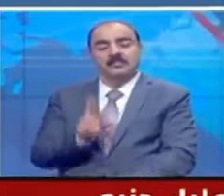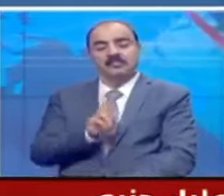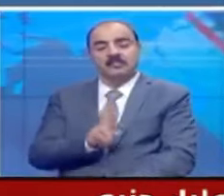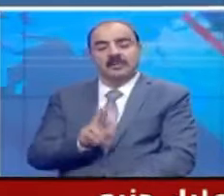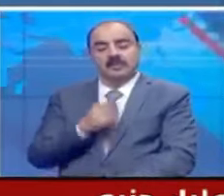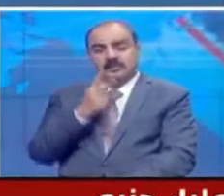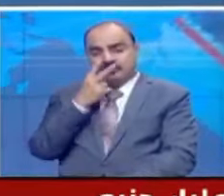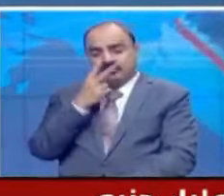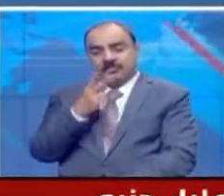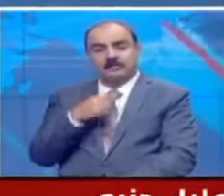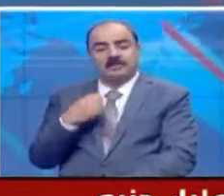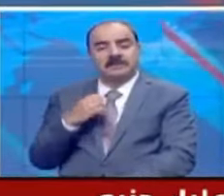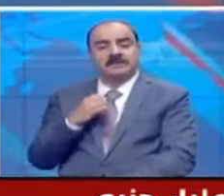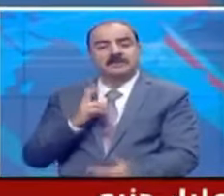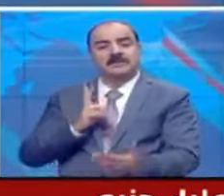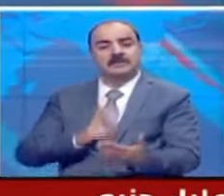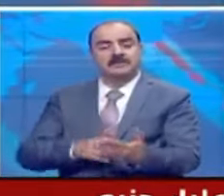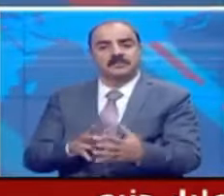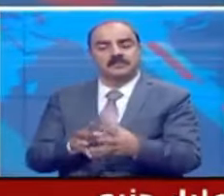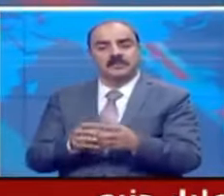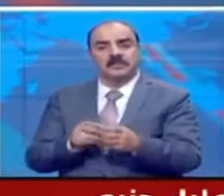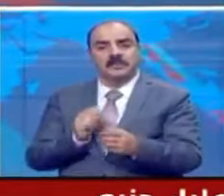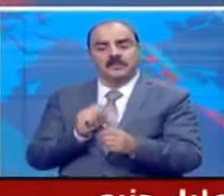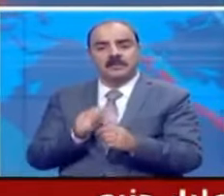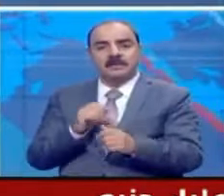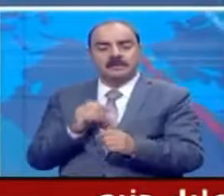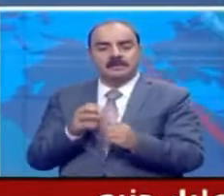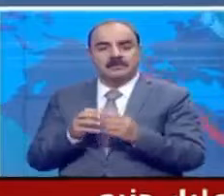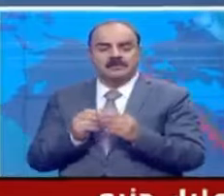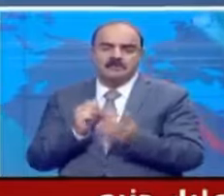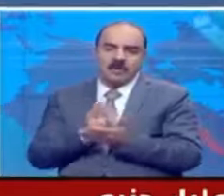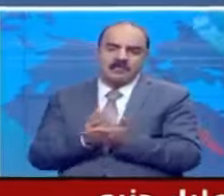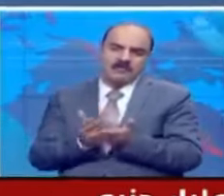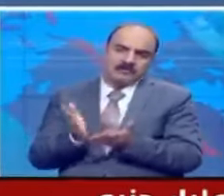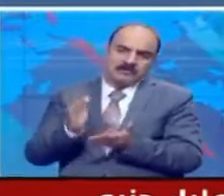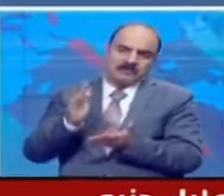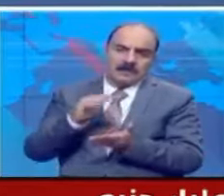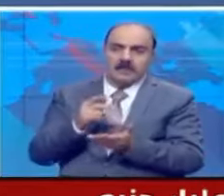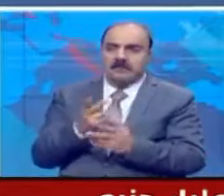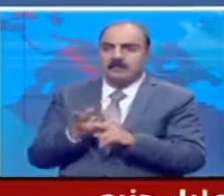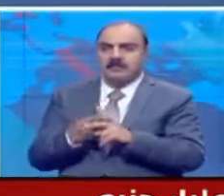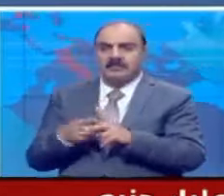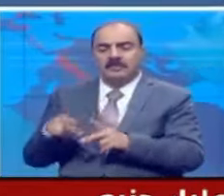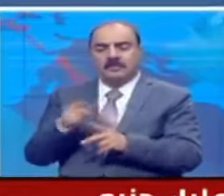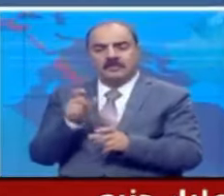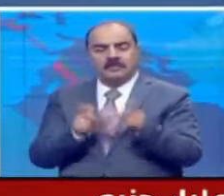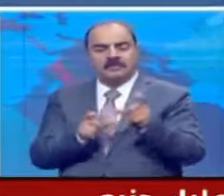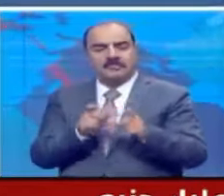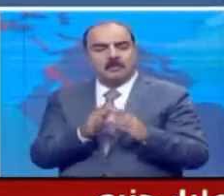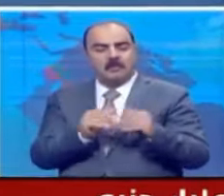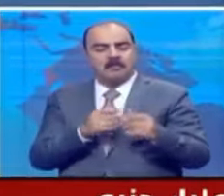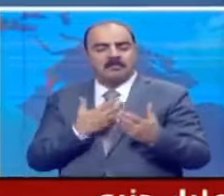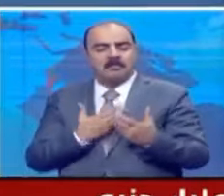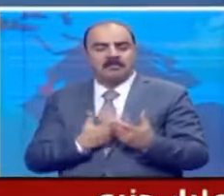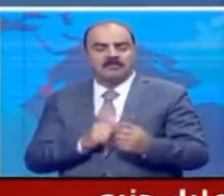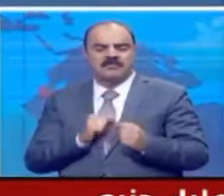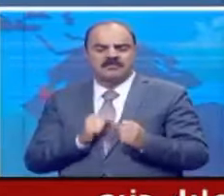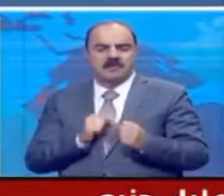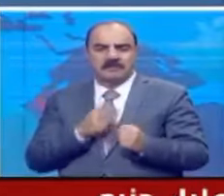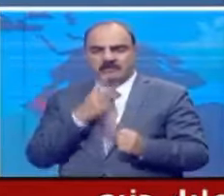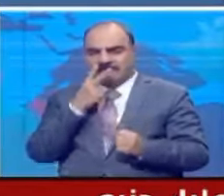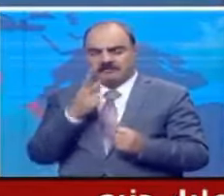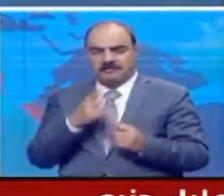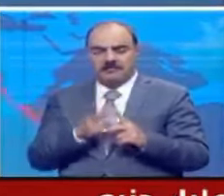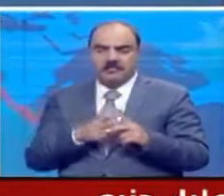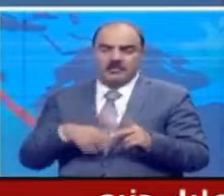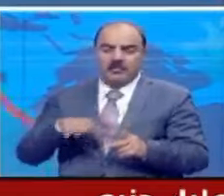يعني كيف قرأت قرارات السيد الرئيس عبد الفتاح السيسي اليوم للتخفيف عن كاهل المواطنين واستشعارا